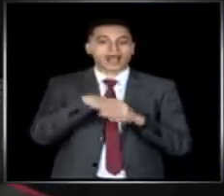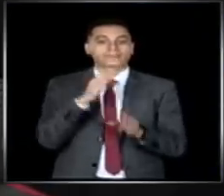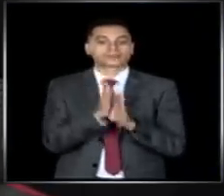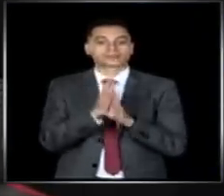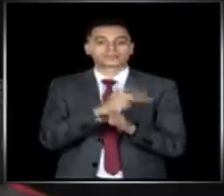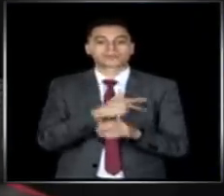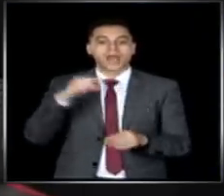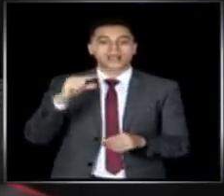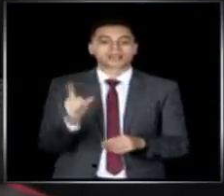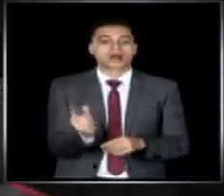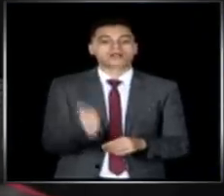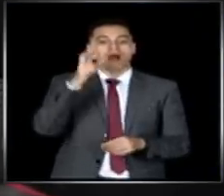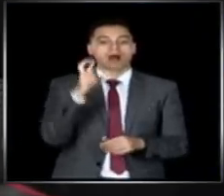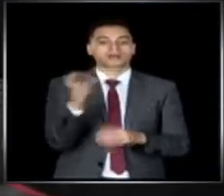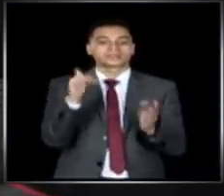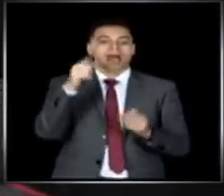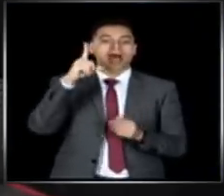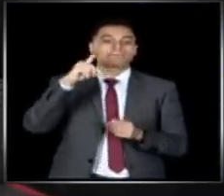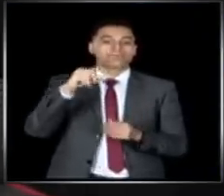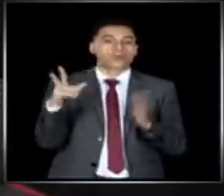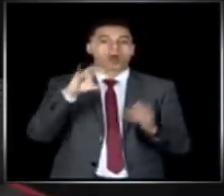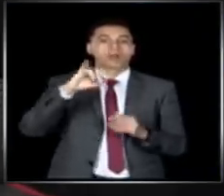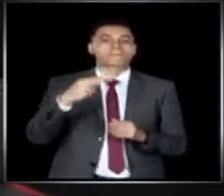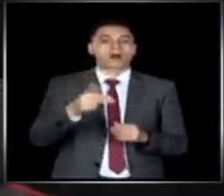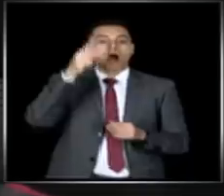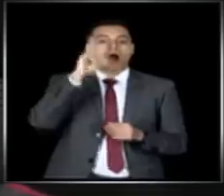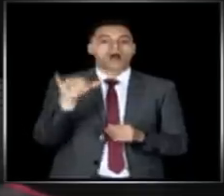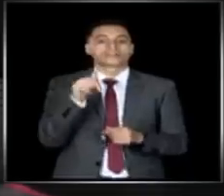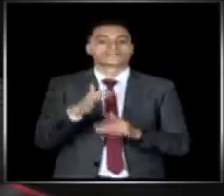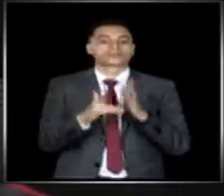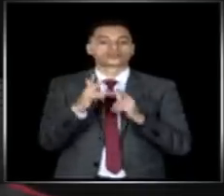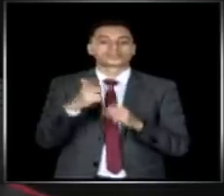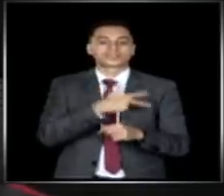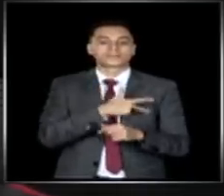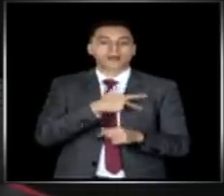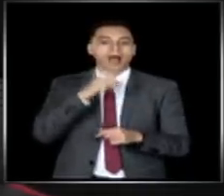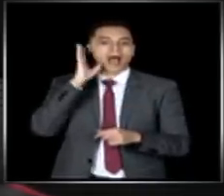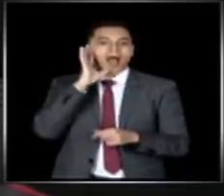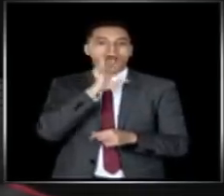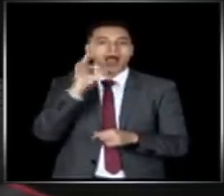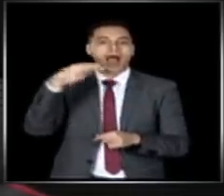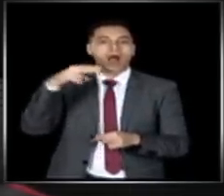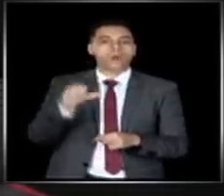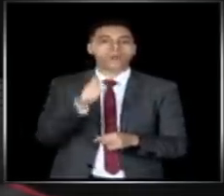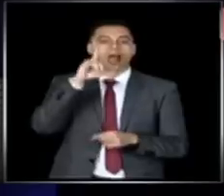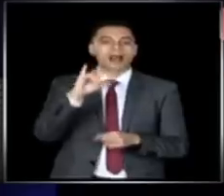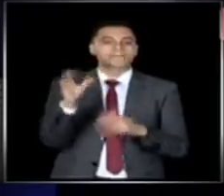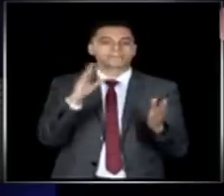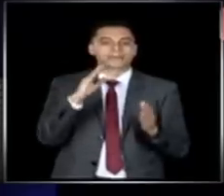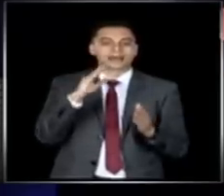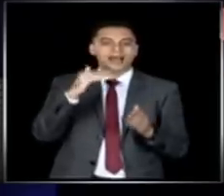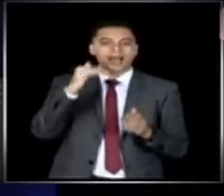فنان قام بدور دراز أبو المعاطي في مسلسل عوالم خفية، فمن هو؟ صلاح عبد